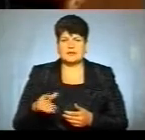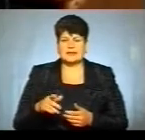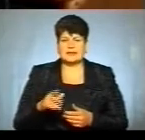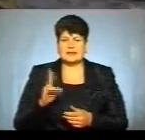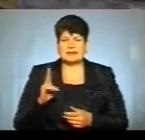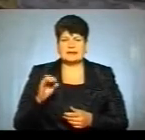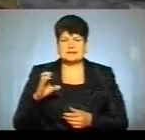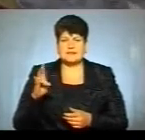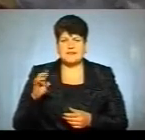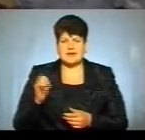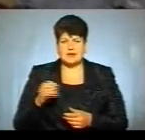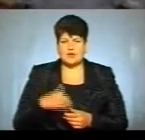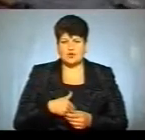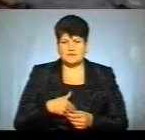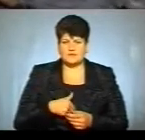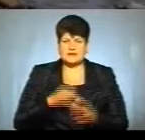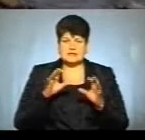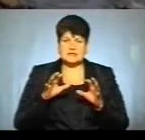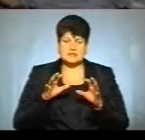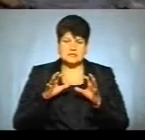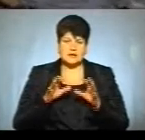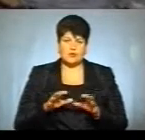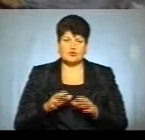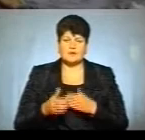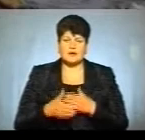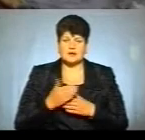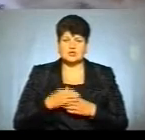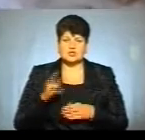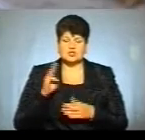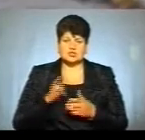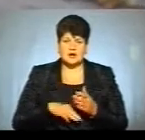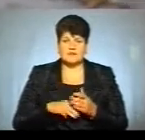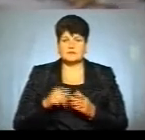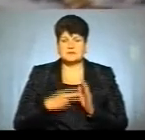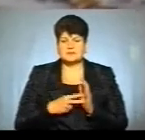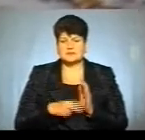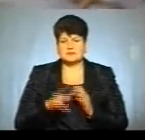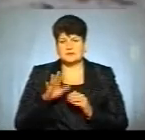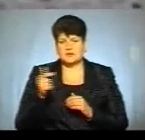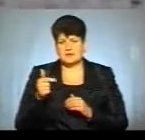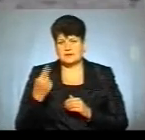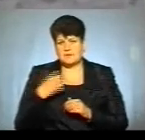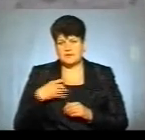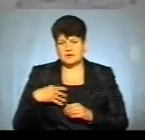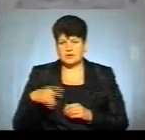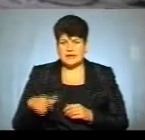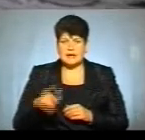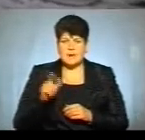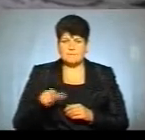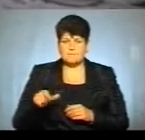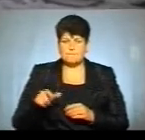так зване кисневе голодування. За законом, випалювання листя карається штрафом від 170 гривень для приватних осіб. Для посадовців